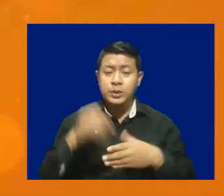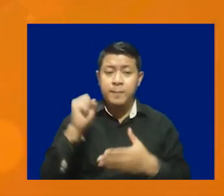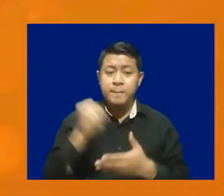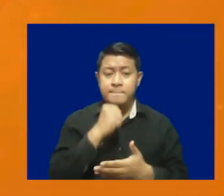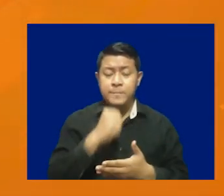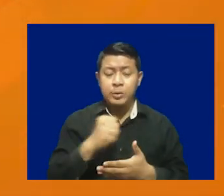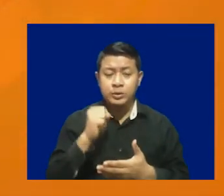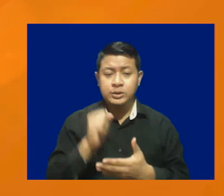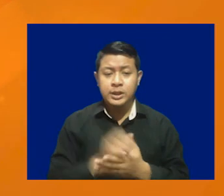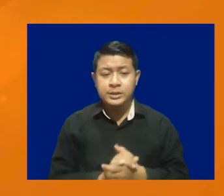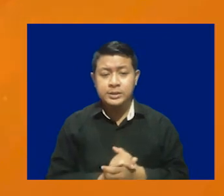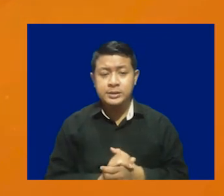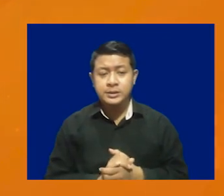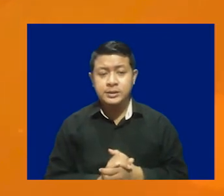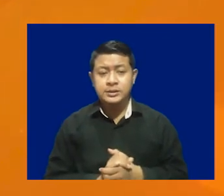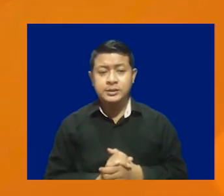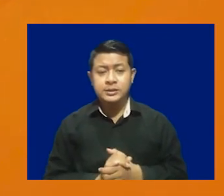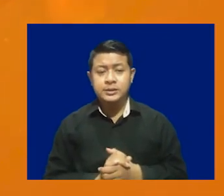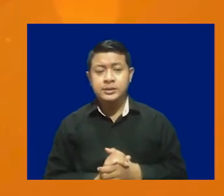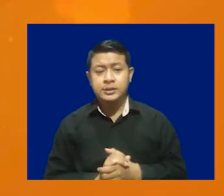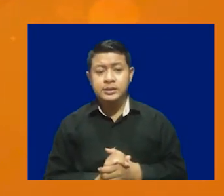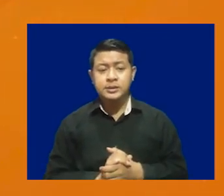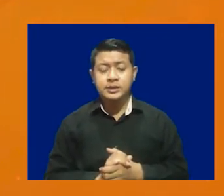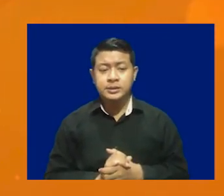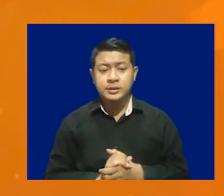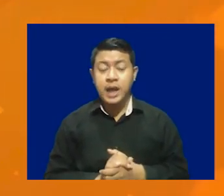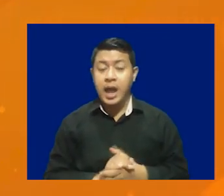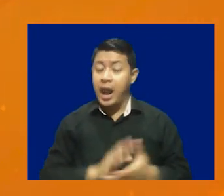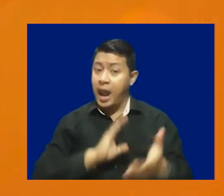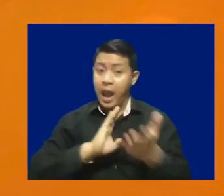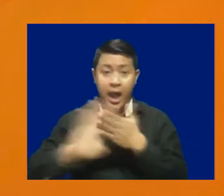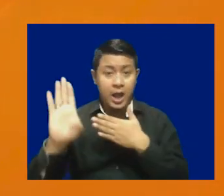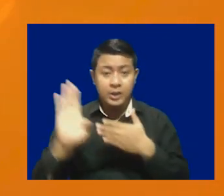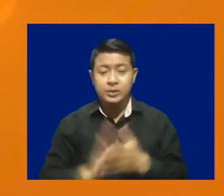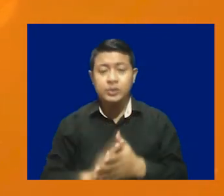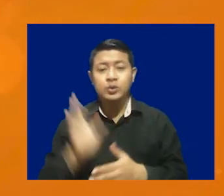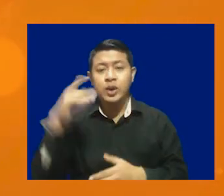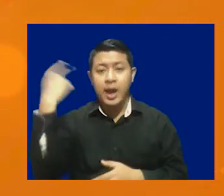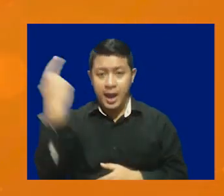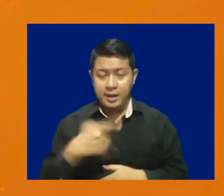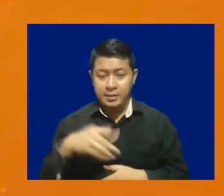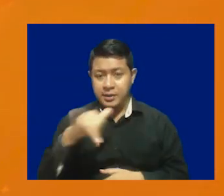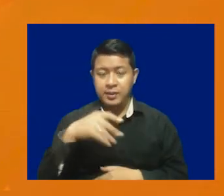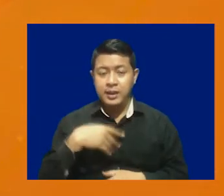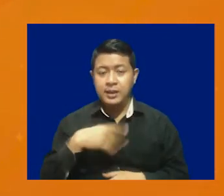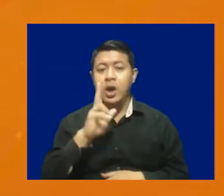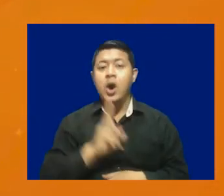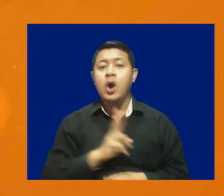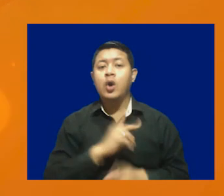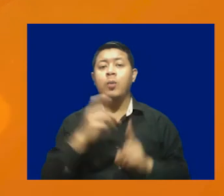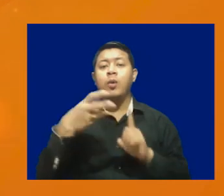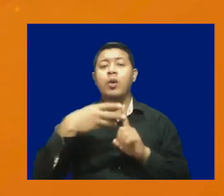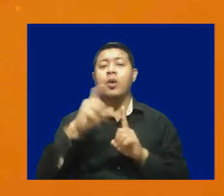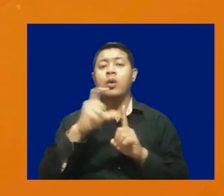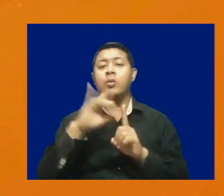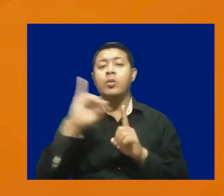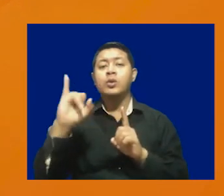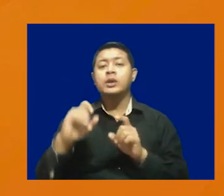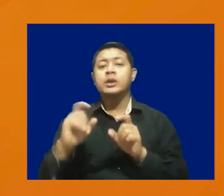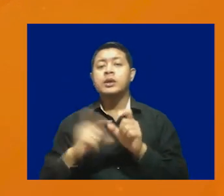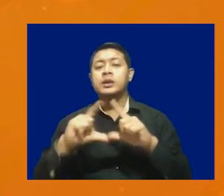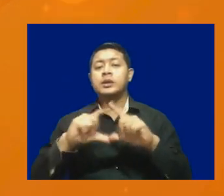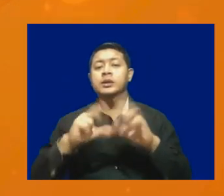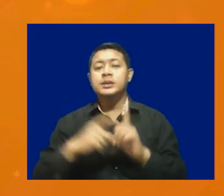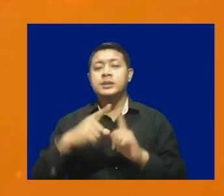Kristus, terima kasih juga untuk tim pujian kelas ini pada malam hari ini. Tanpa menunggu lebih lama lagi,